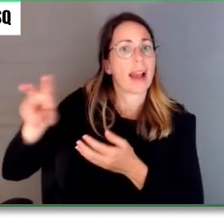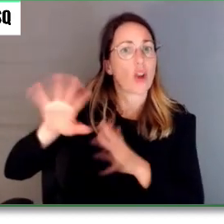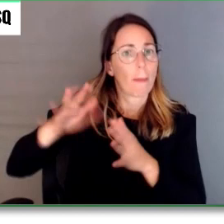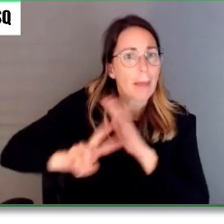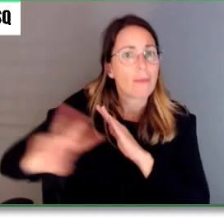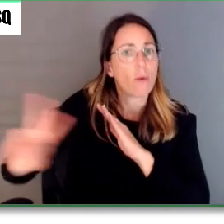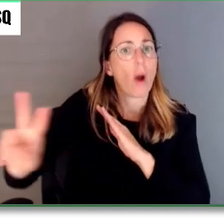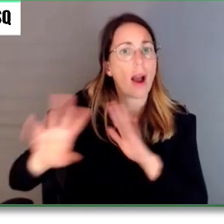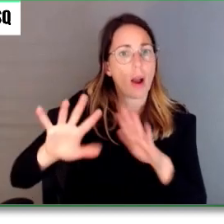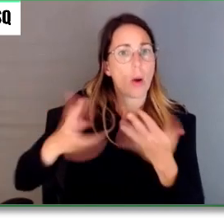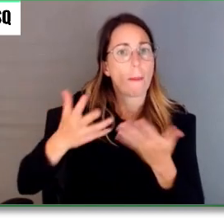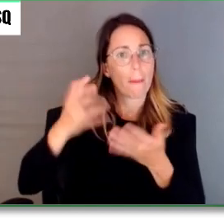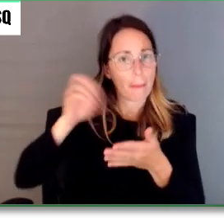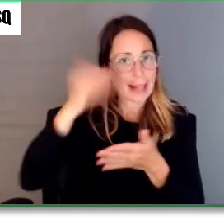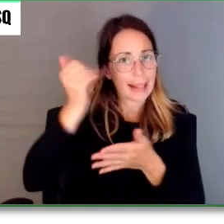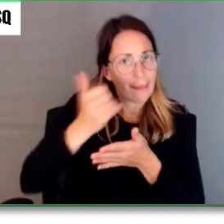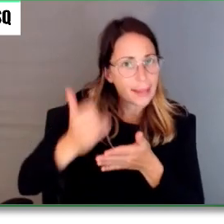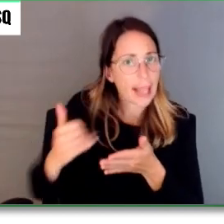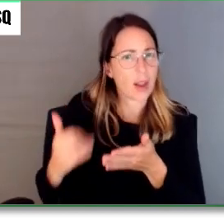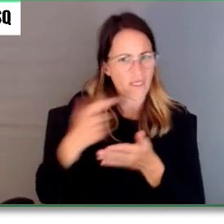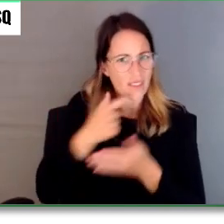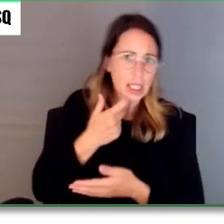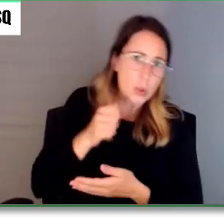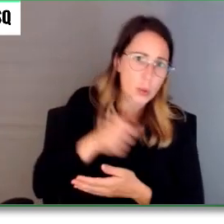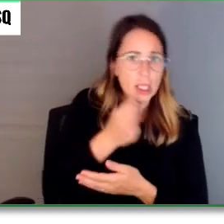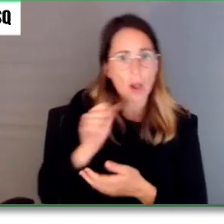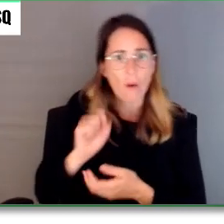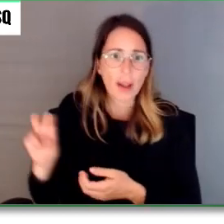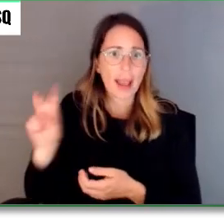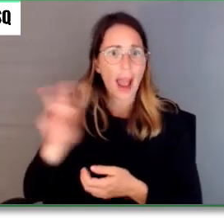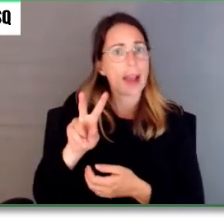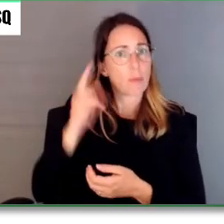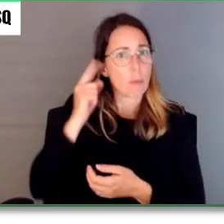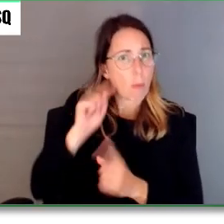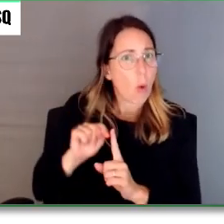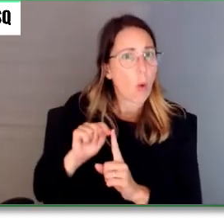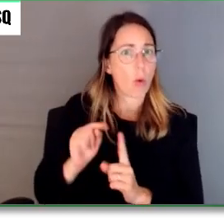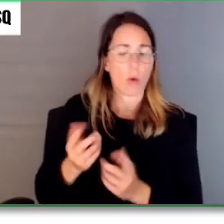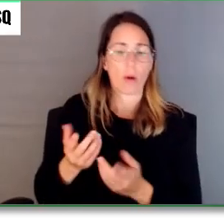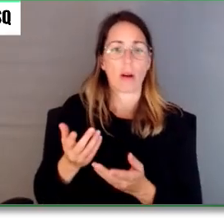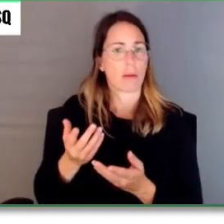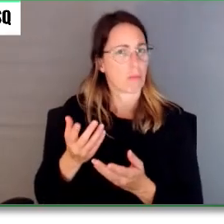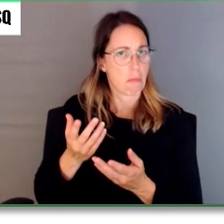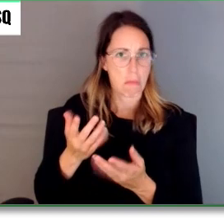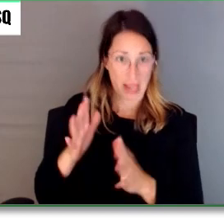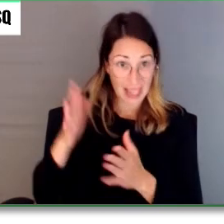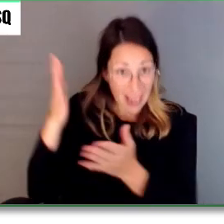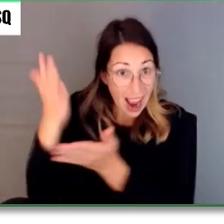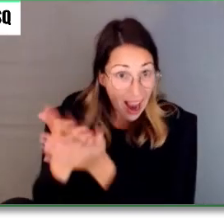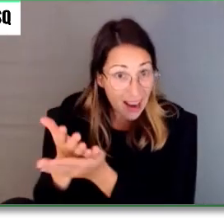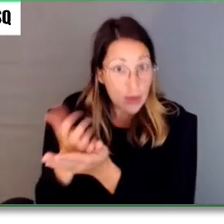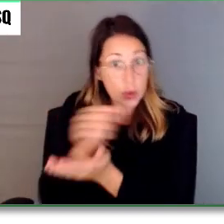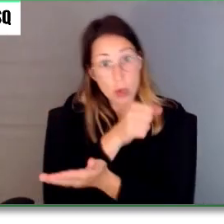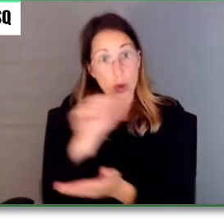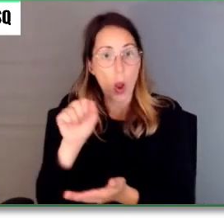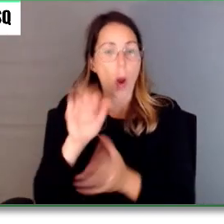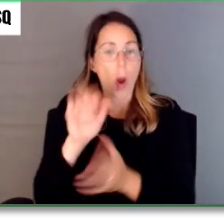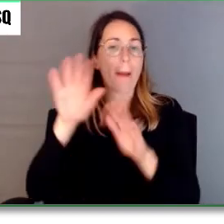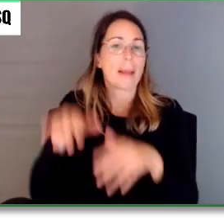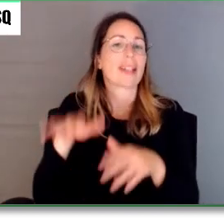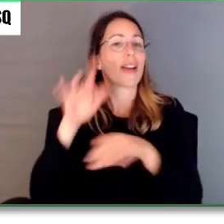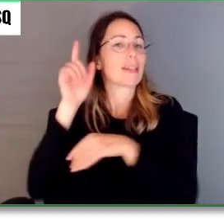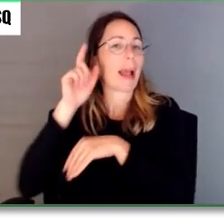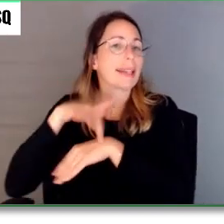le planifie-t-il? Est-ce que c'est facile de voyager? Est-ce qu'ils se sont rendus à destination? Ensuite, ce sont des expériences multisensorielles